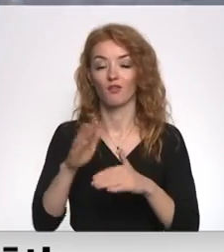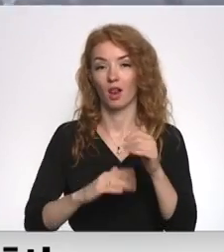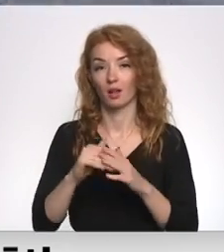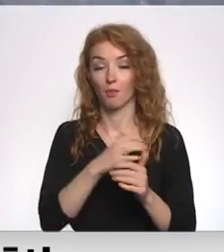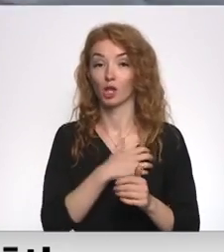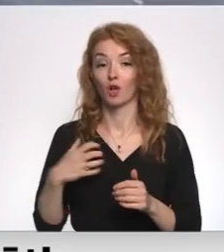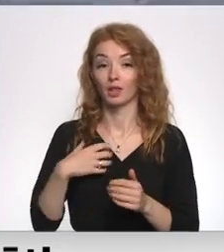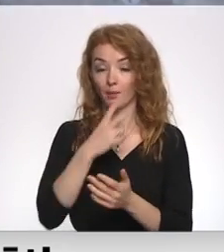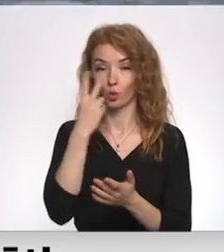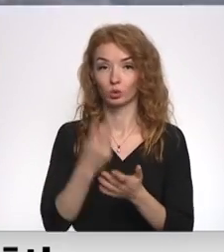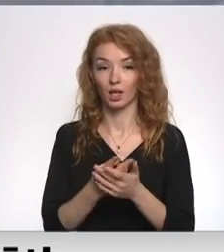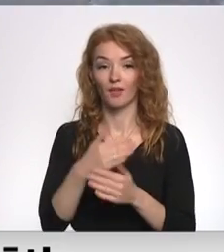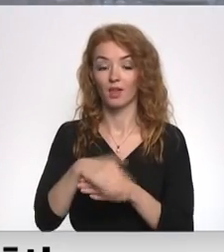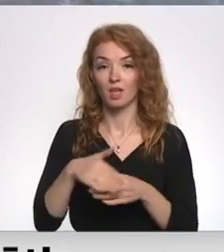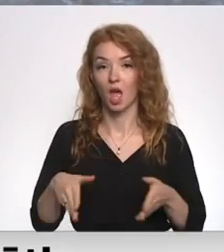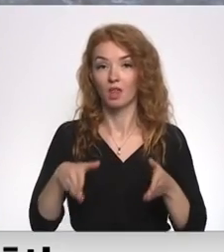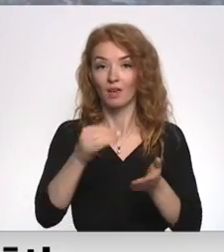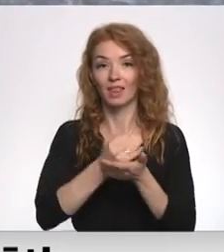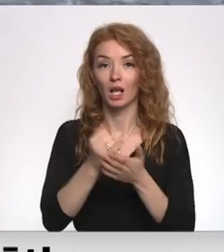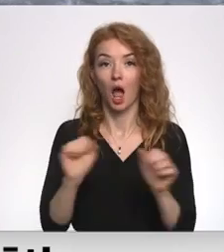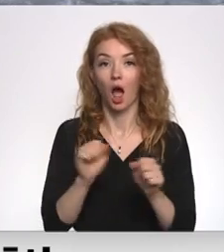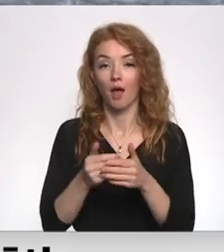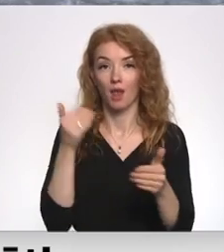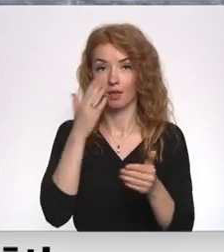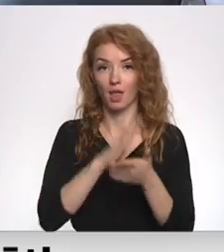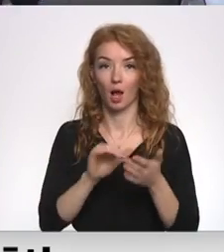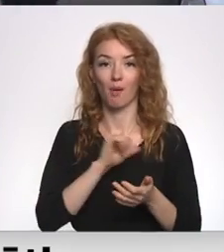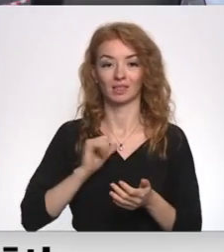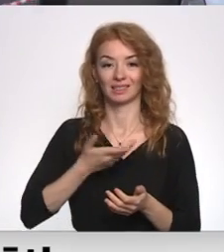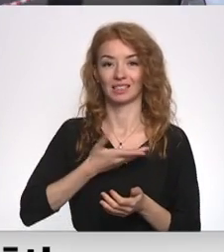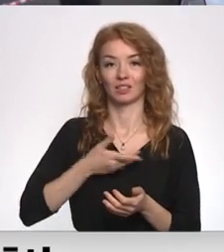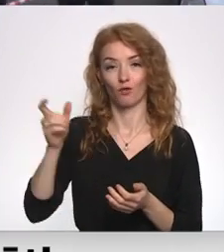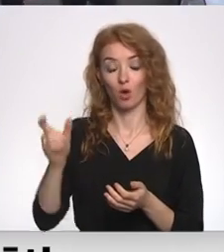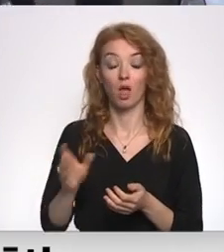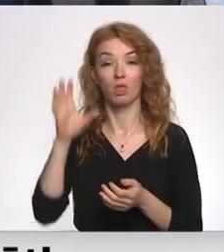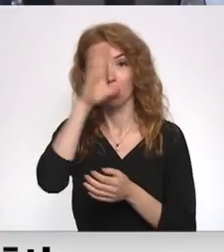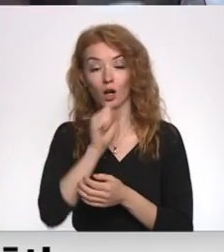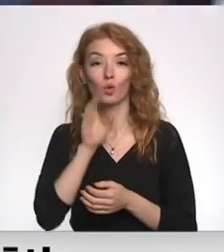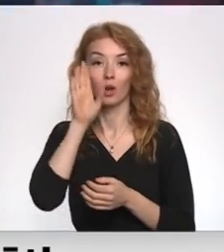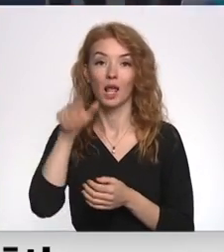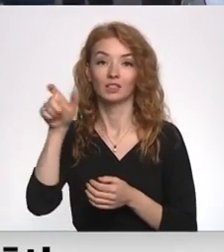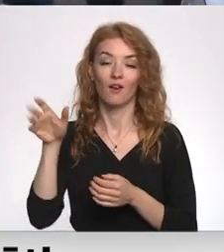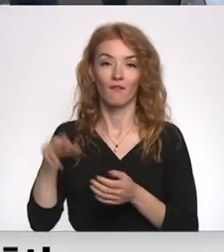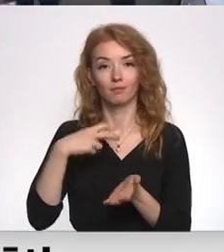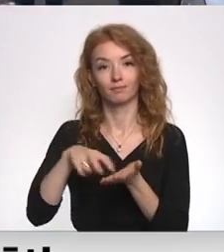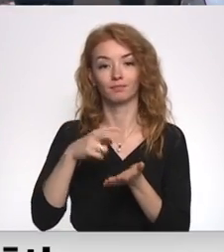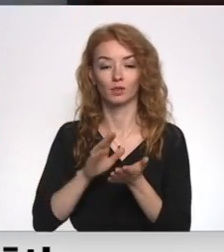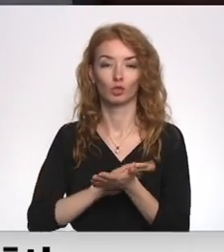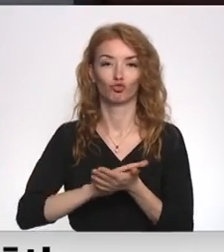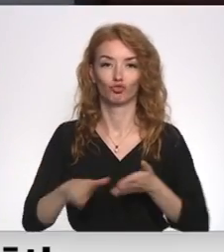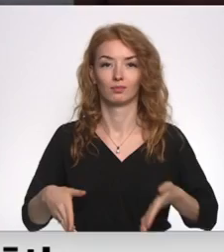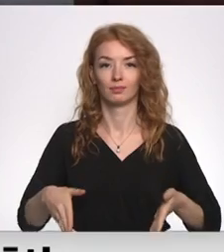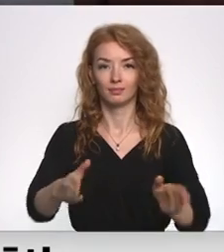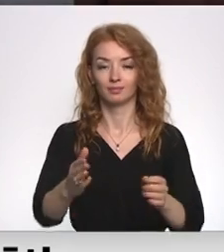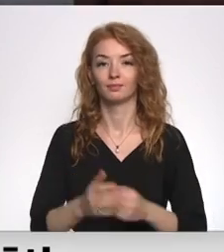Pašvaldības ieskatā ietves tiks notīrīts ātrāk, kā to spētu izdarīt iedzīvotāji. Naktī, lai no rīta cilvēki var doties savās gaitās pa tīriem